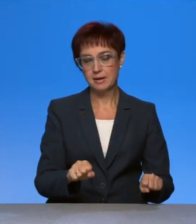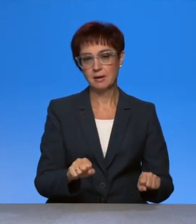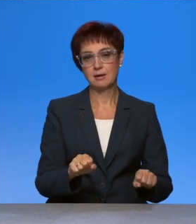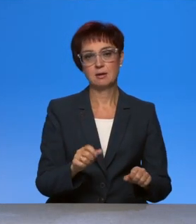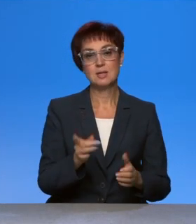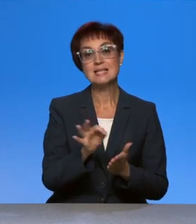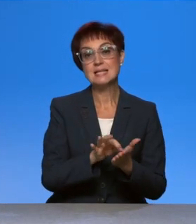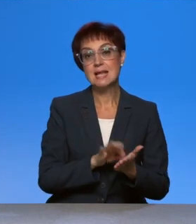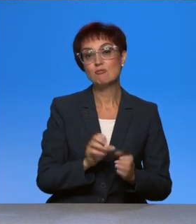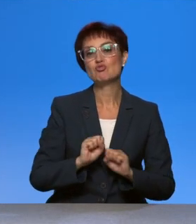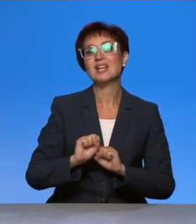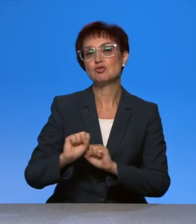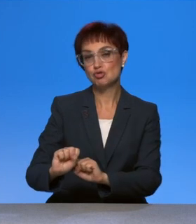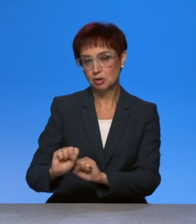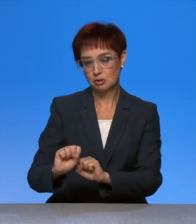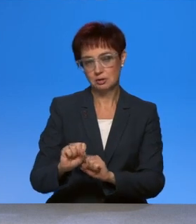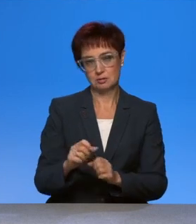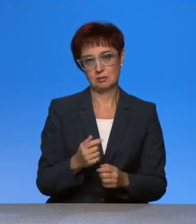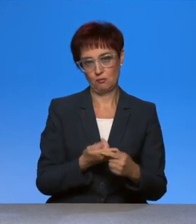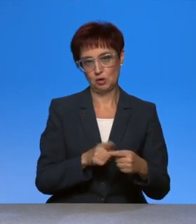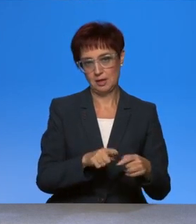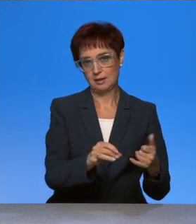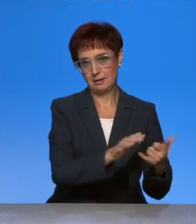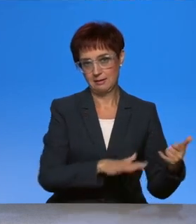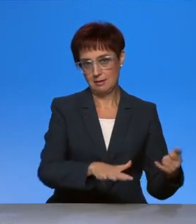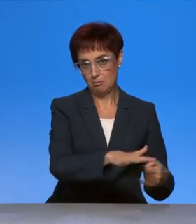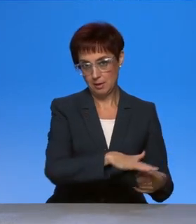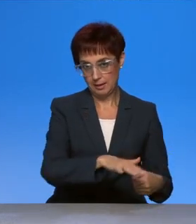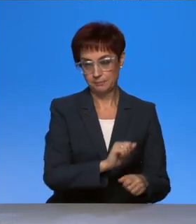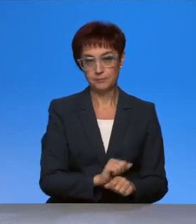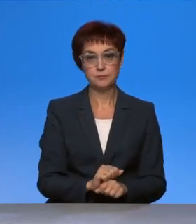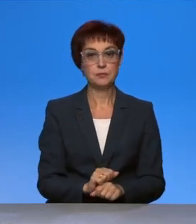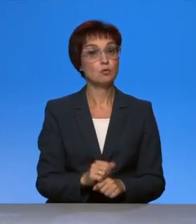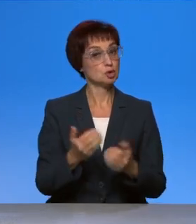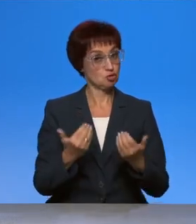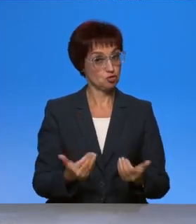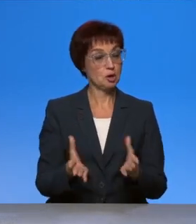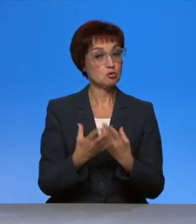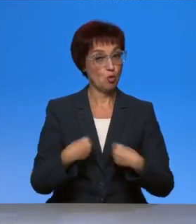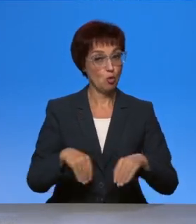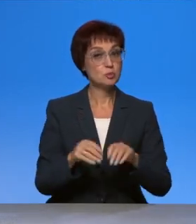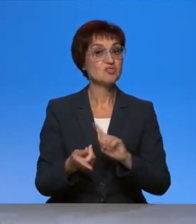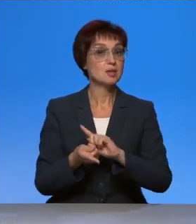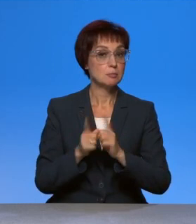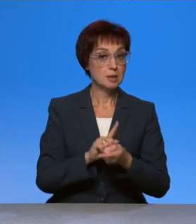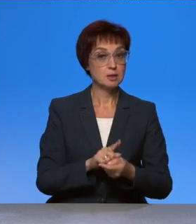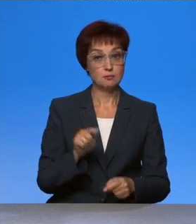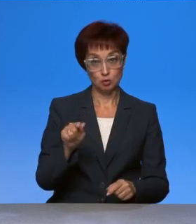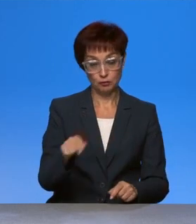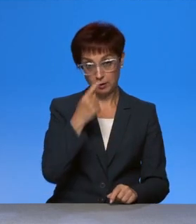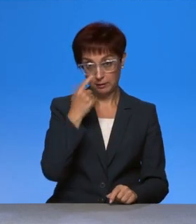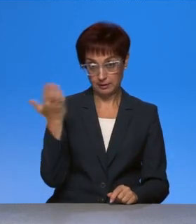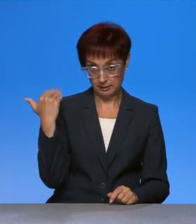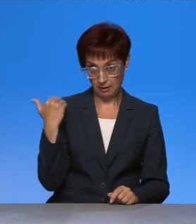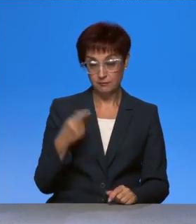в гуманитарную поддержку этой части света. А насколько вот сейчас общество изменилось? Вы же недавно вернулись, у вас